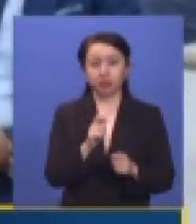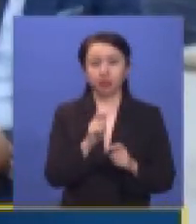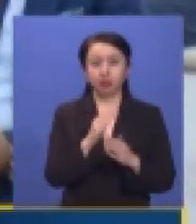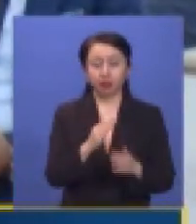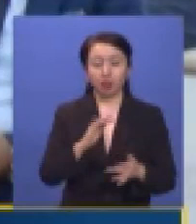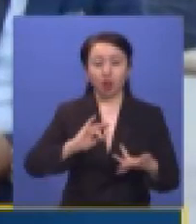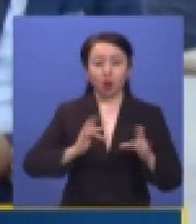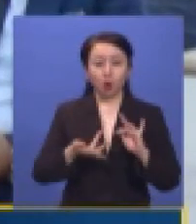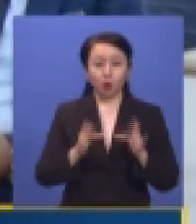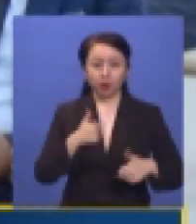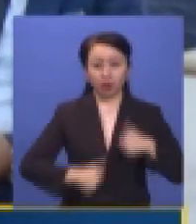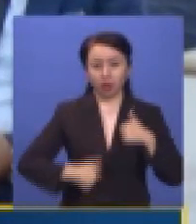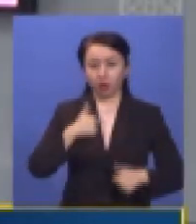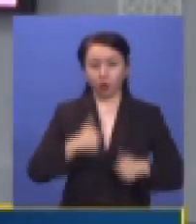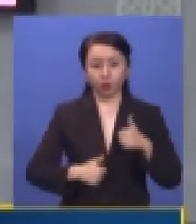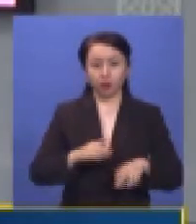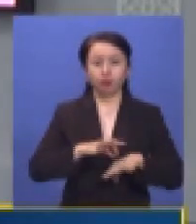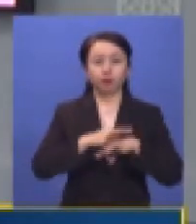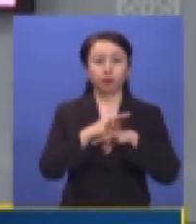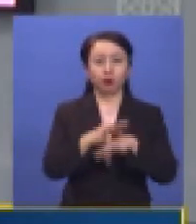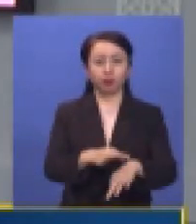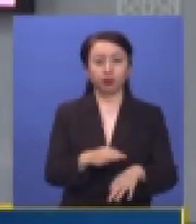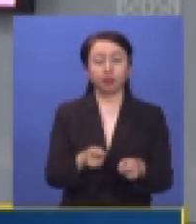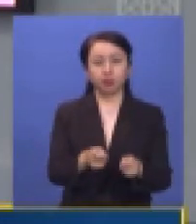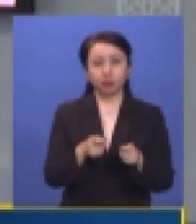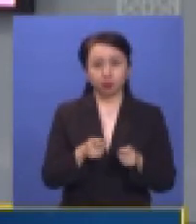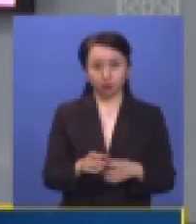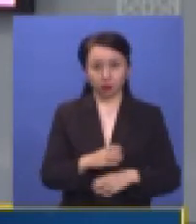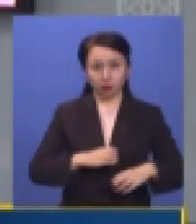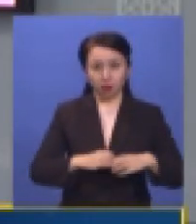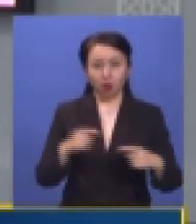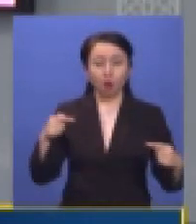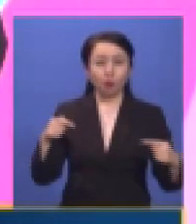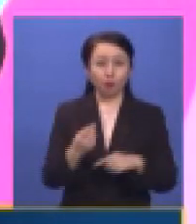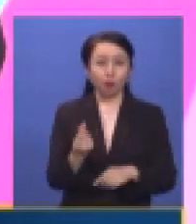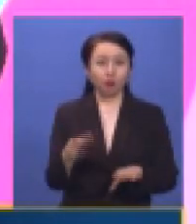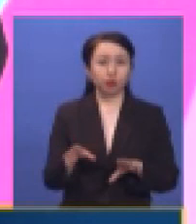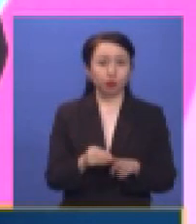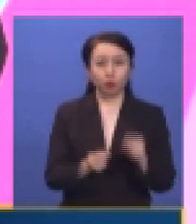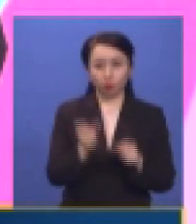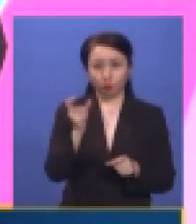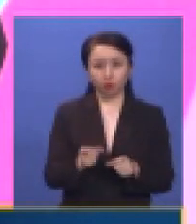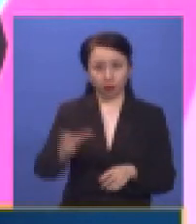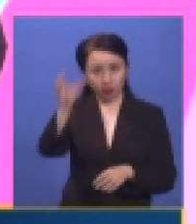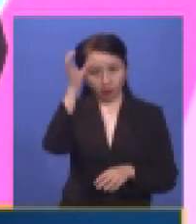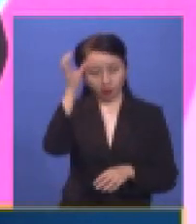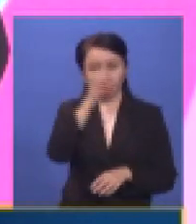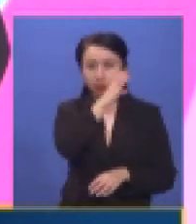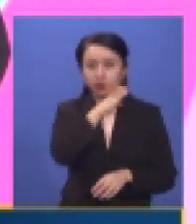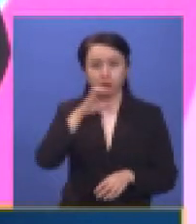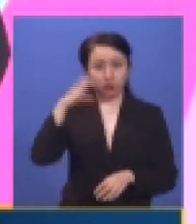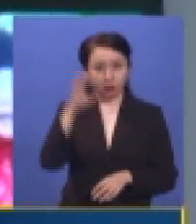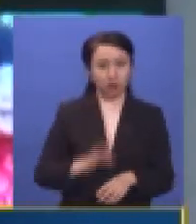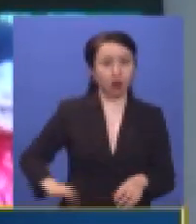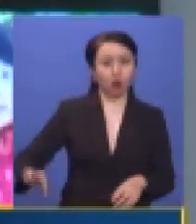Онлайн-конкурс «Парасатта Отбасы» проводится по инициативе Департамента агентства по противодействию коррупции и управления образования